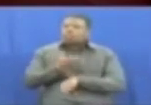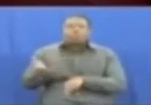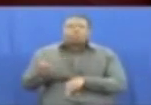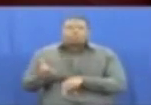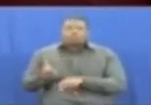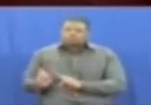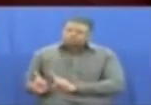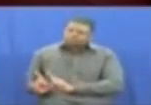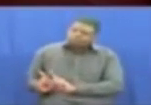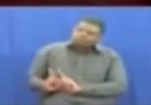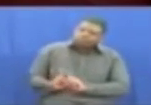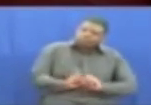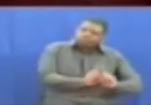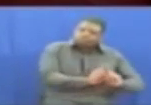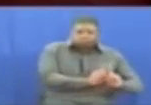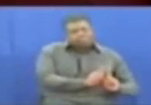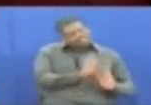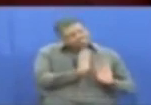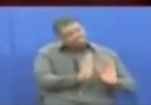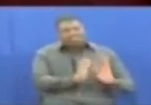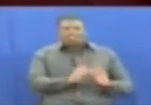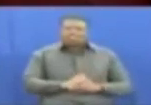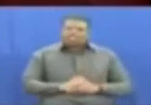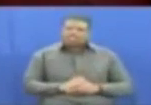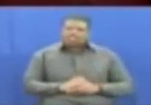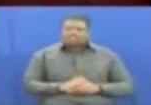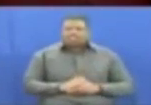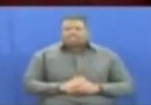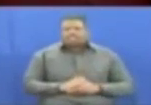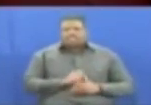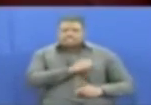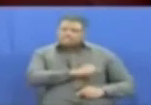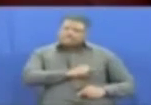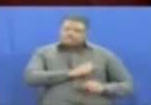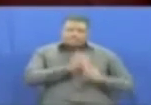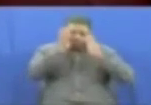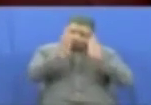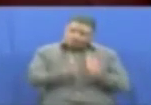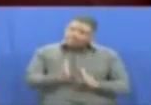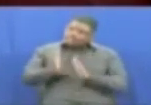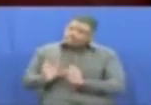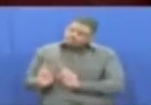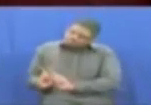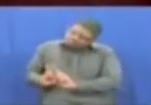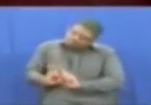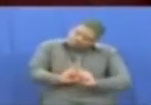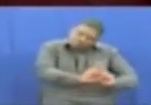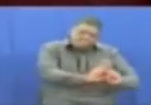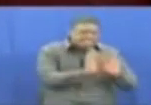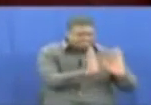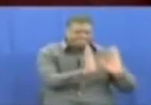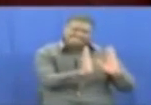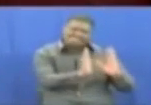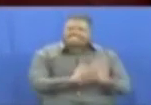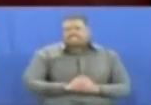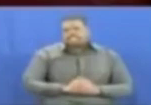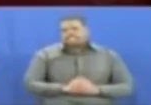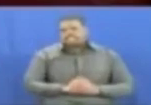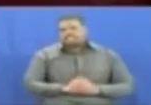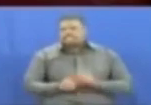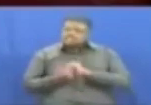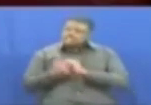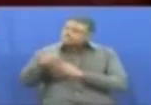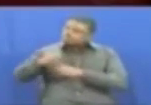Maisha ya mwanadamu ni ku observe social distance, yako hivyo. Uwe uko kwenye treni, uwe wapi, kuna umbali fulani ambao